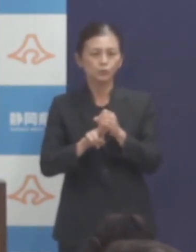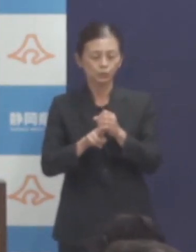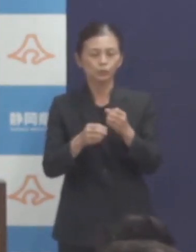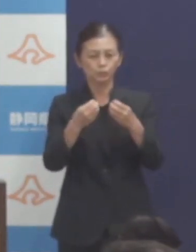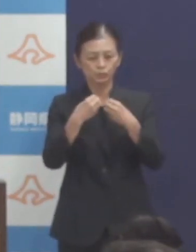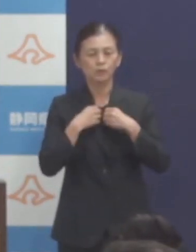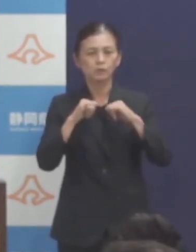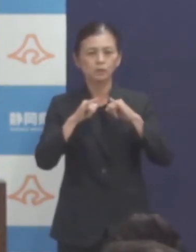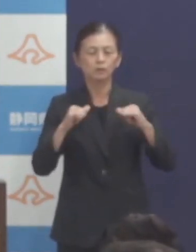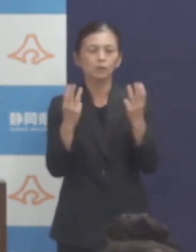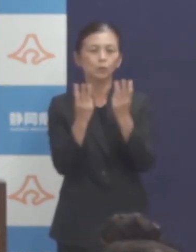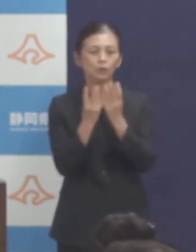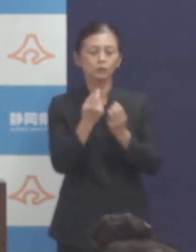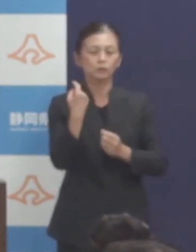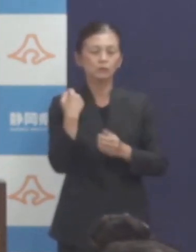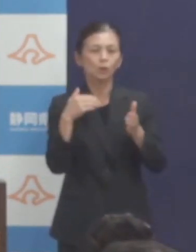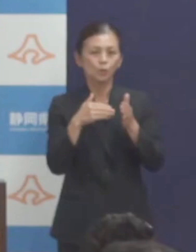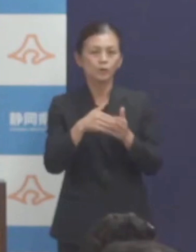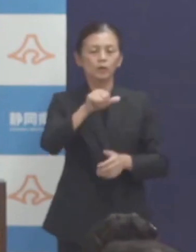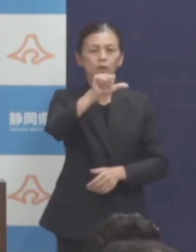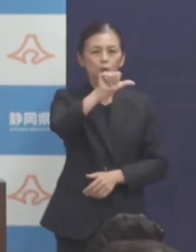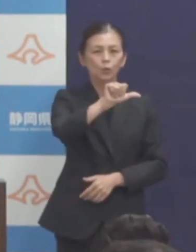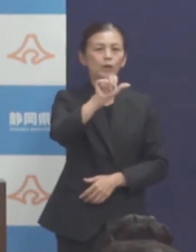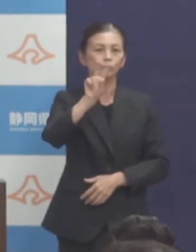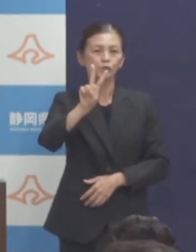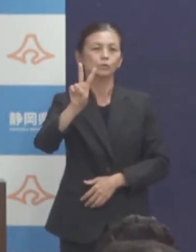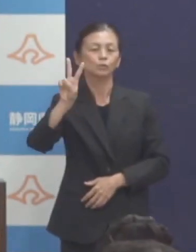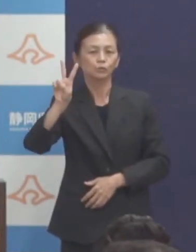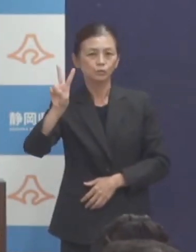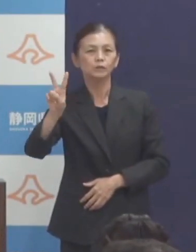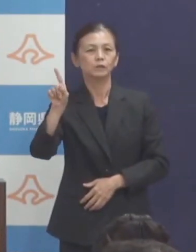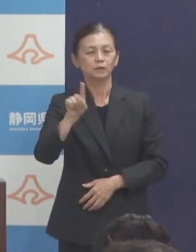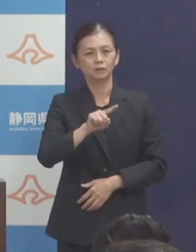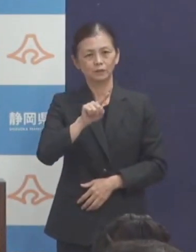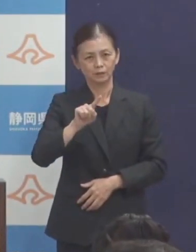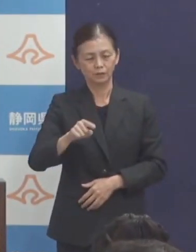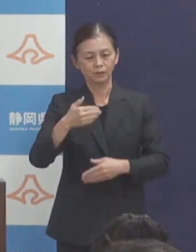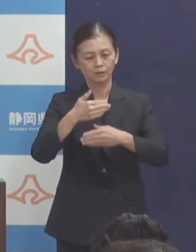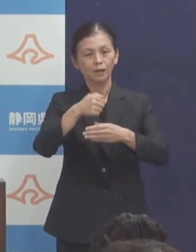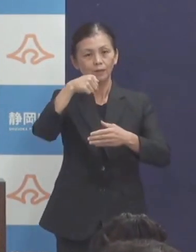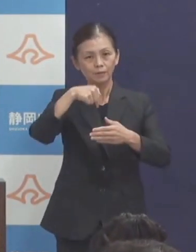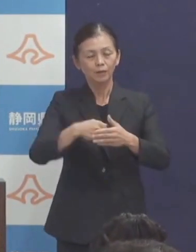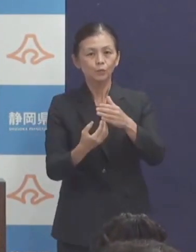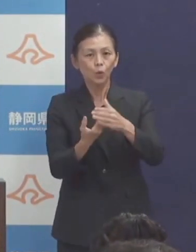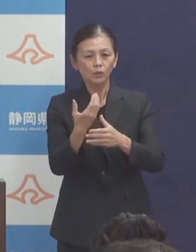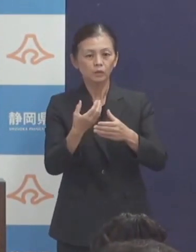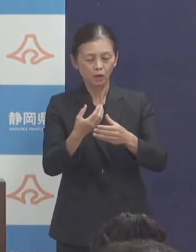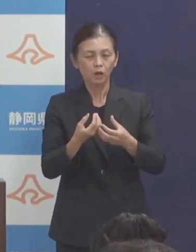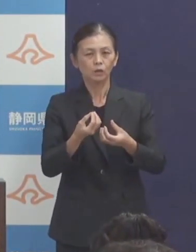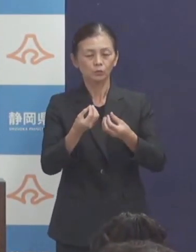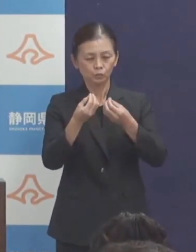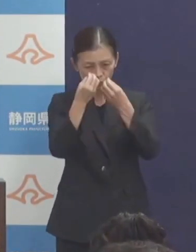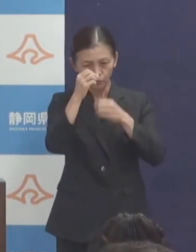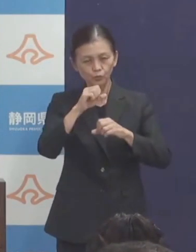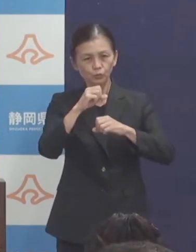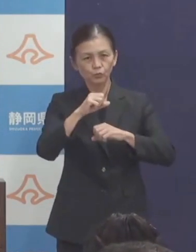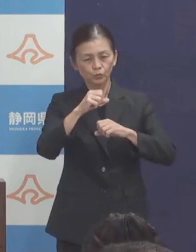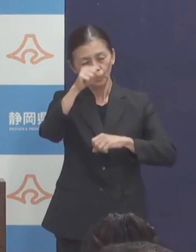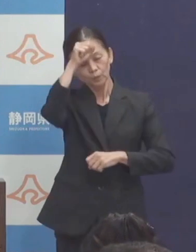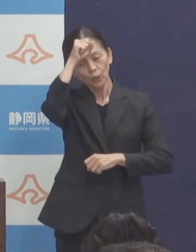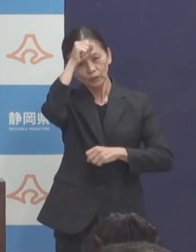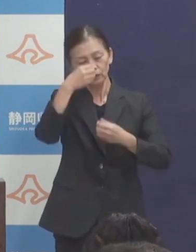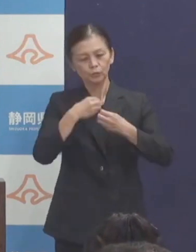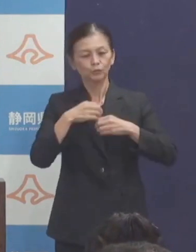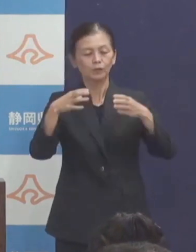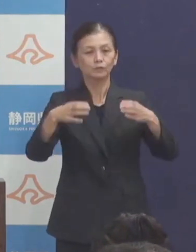は、昨日までで522人であります。県内で発生したクラスターの数は10カ所